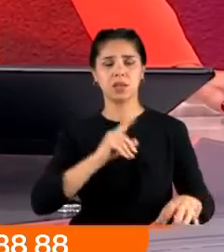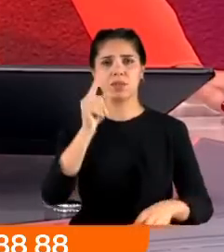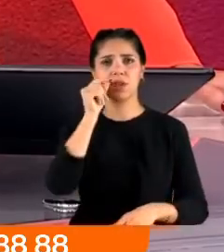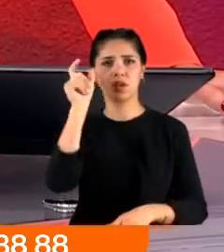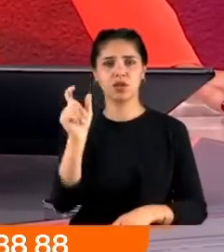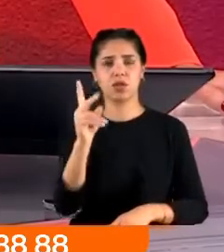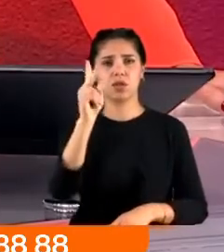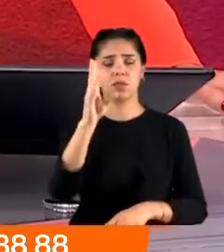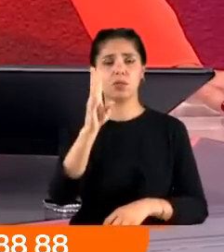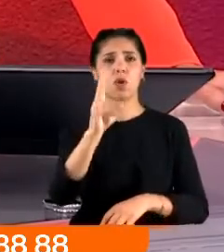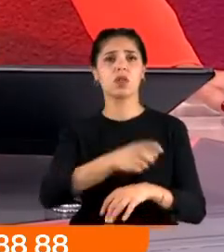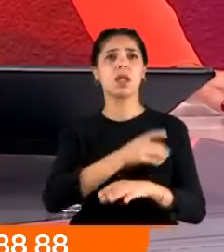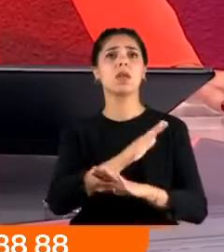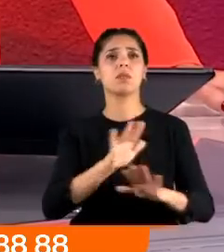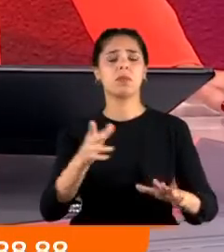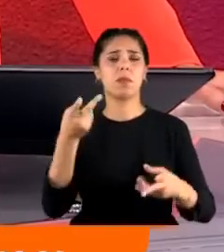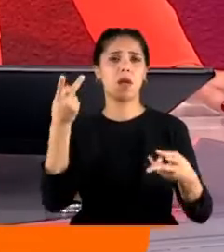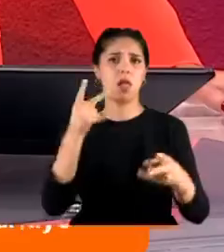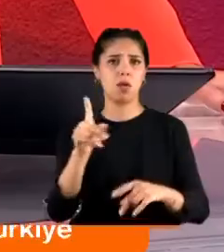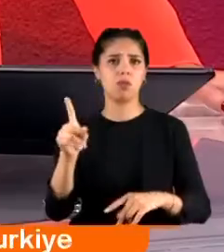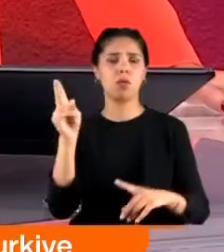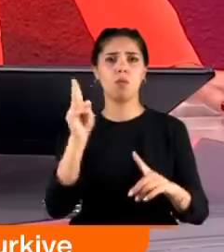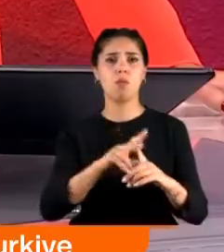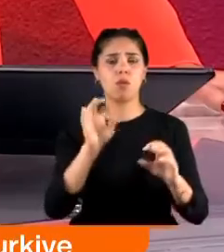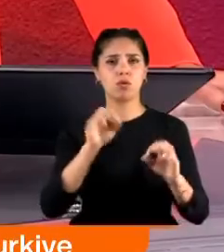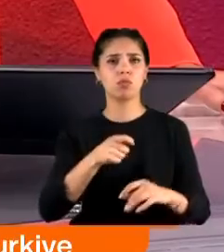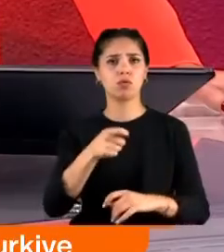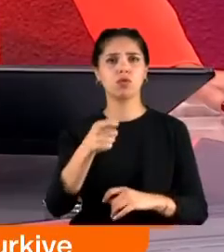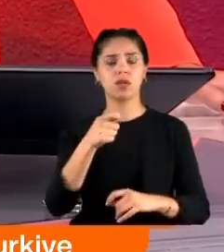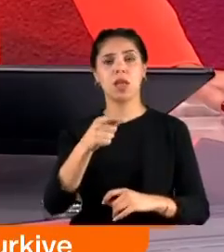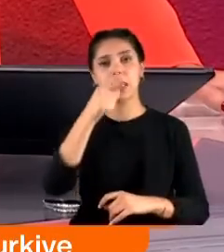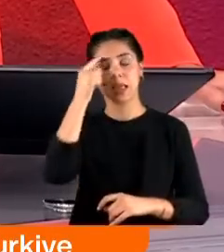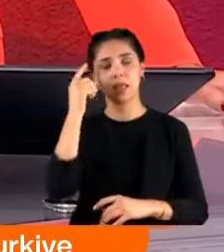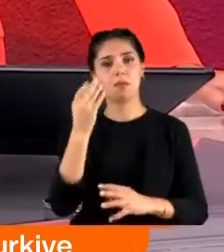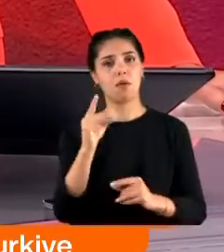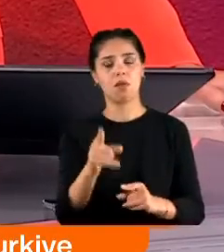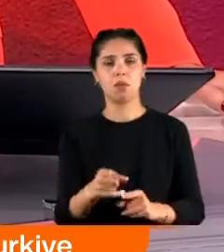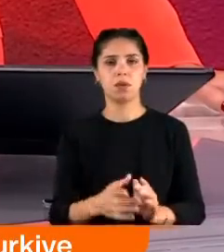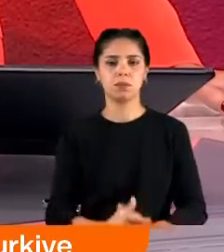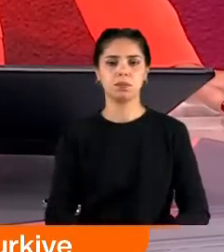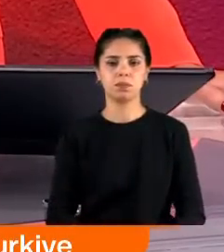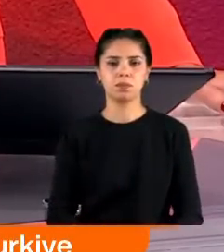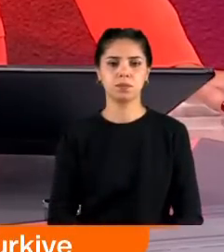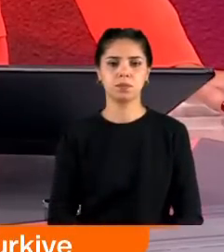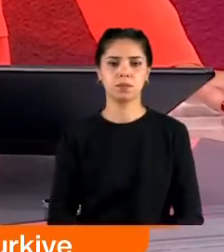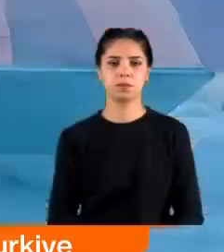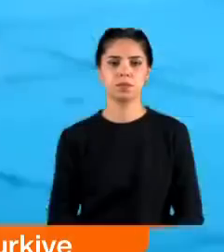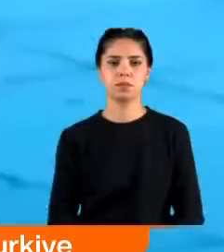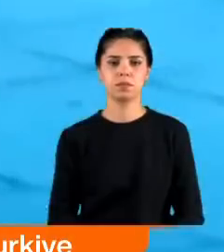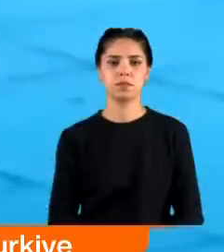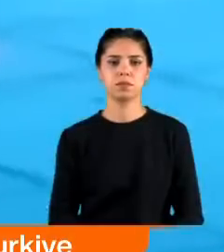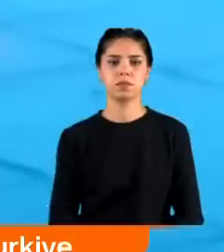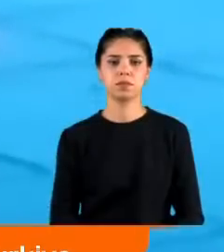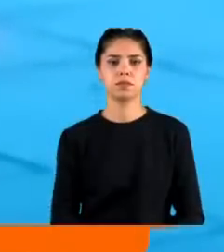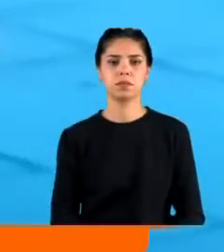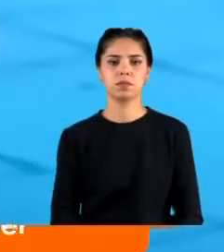biri 24 saat geçmeden hayatını kaybetti. Polis şimdi cinayet ihtimalini değerlendiriyor.